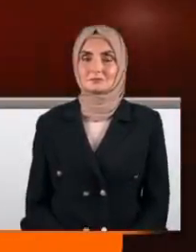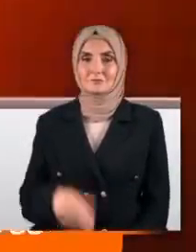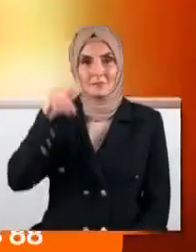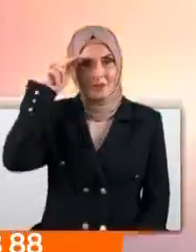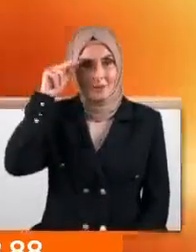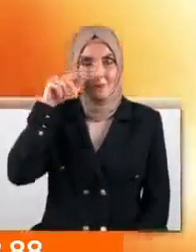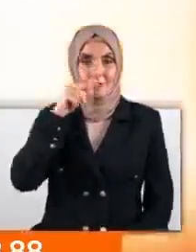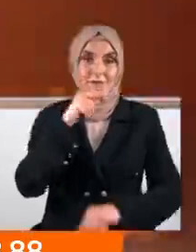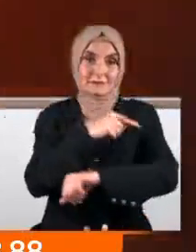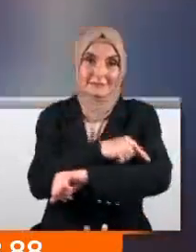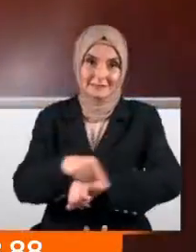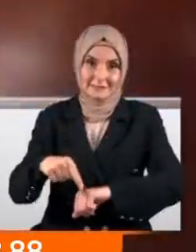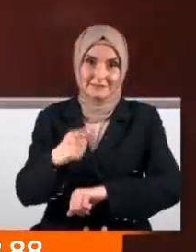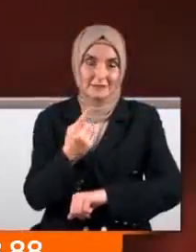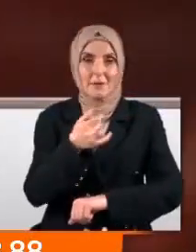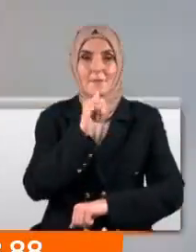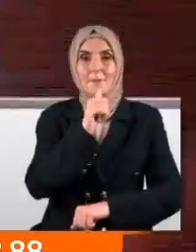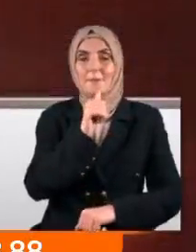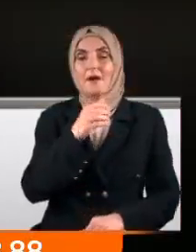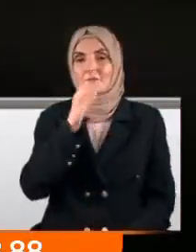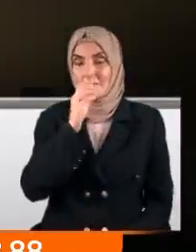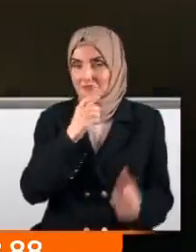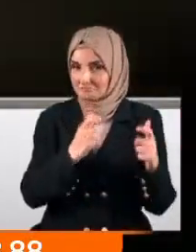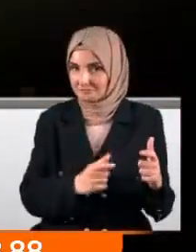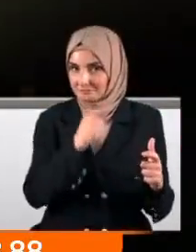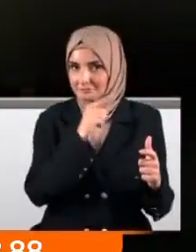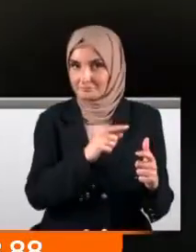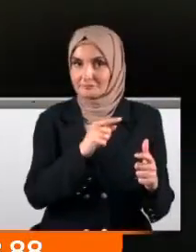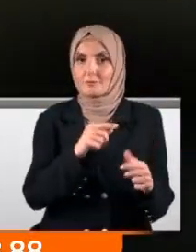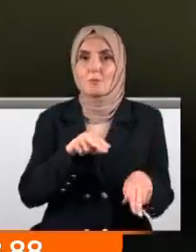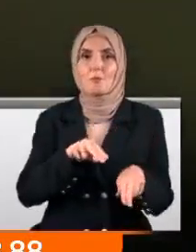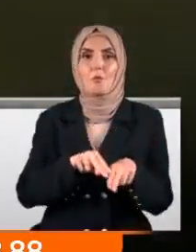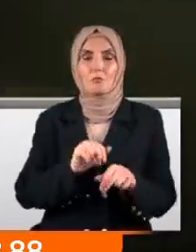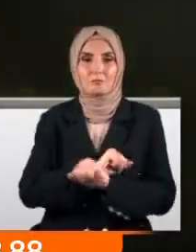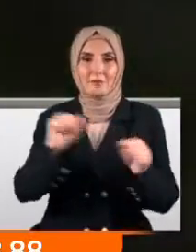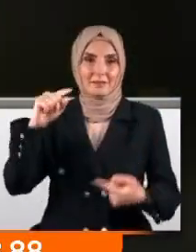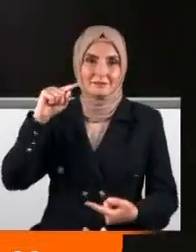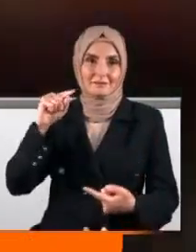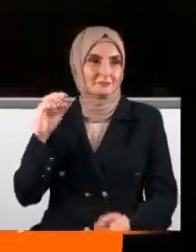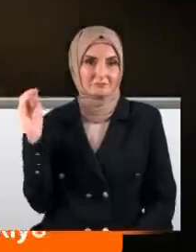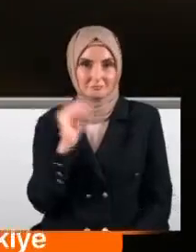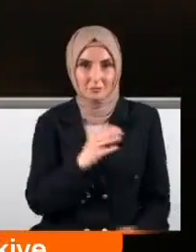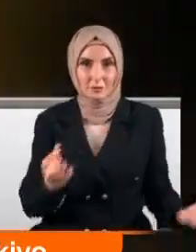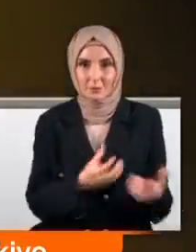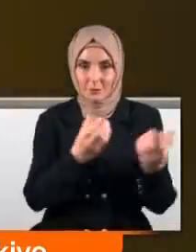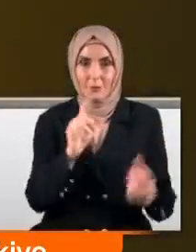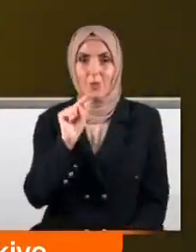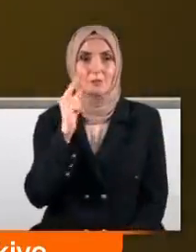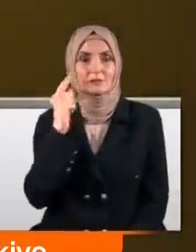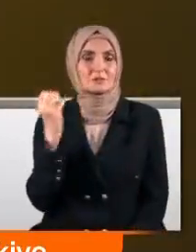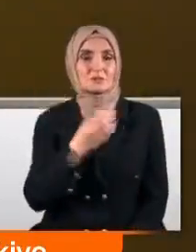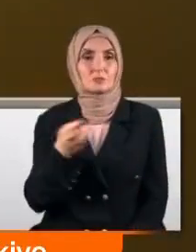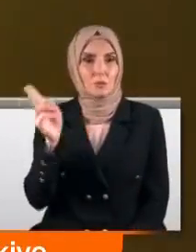Amerika sınırında bir bar Molotov kokteyli saldırıya uğradı. Alev kapanına dönen mekanda 11 kişi öldü, 4 kişi de